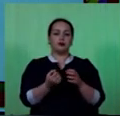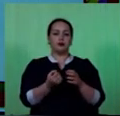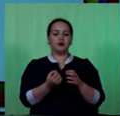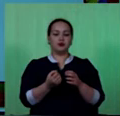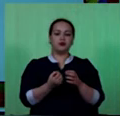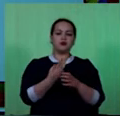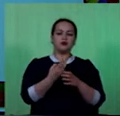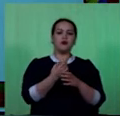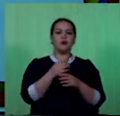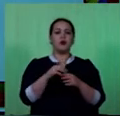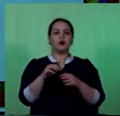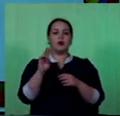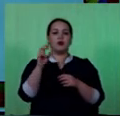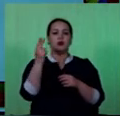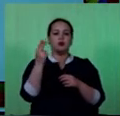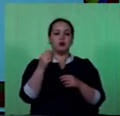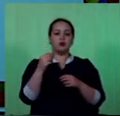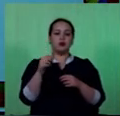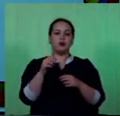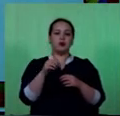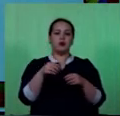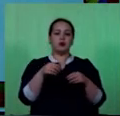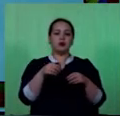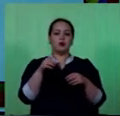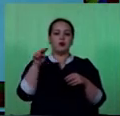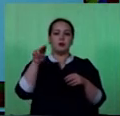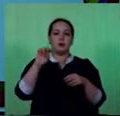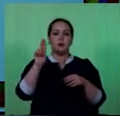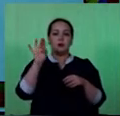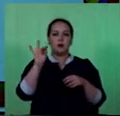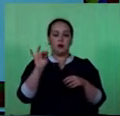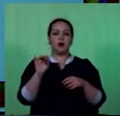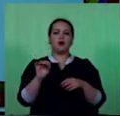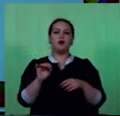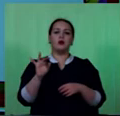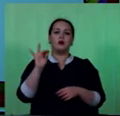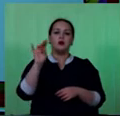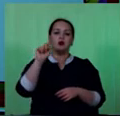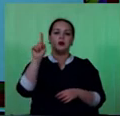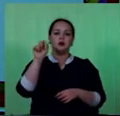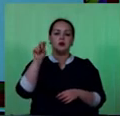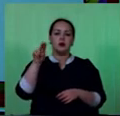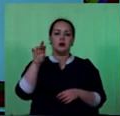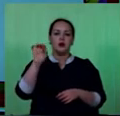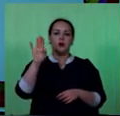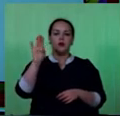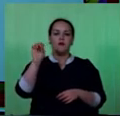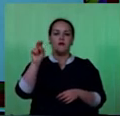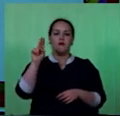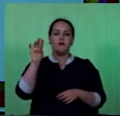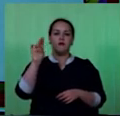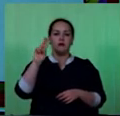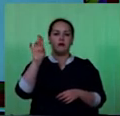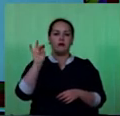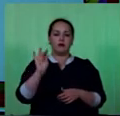и заповедники еще раз читаю вопрос для чего создаются национальные парки и